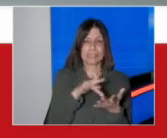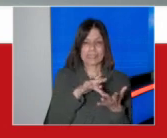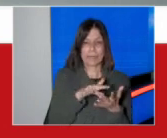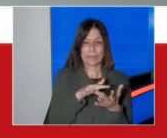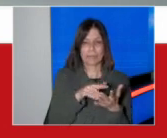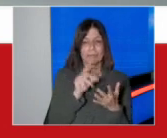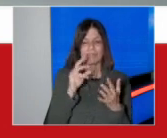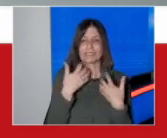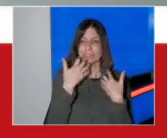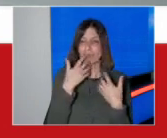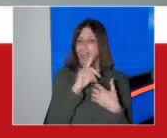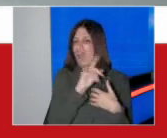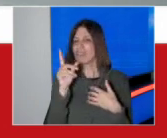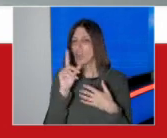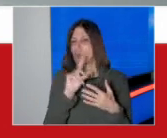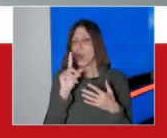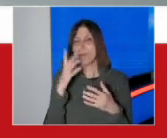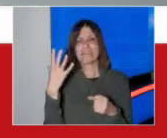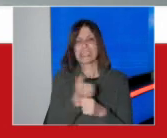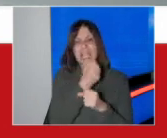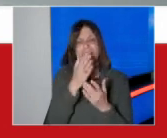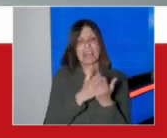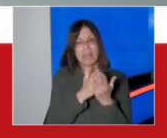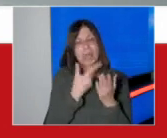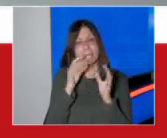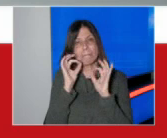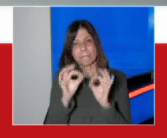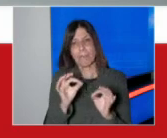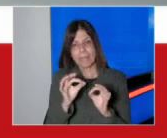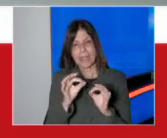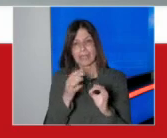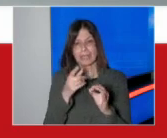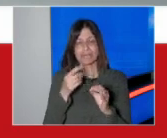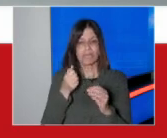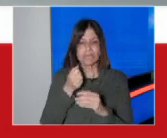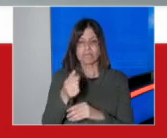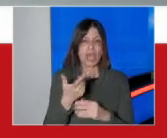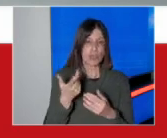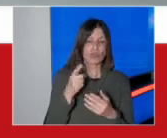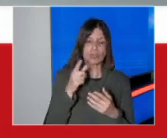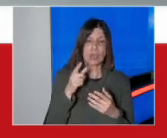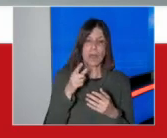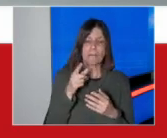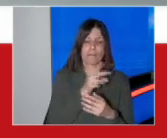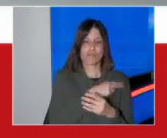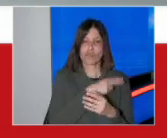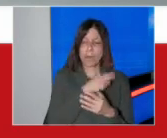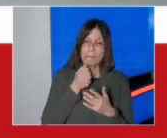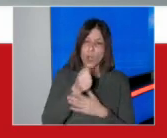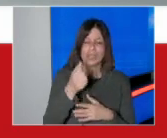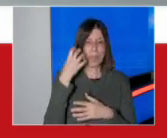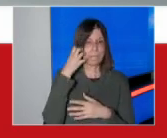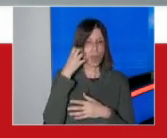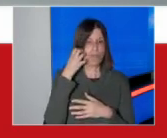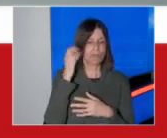איזושהי פרשה שאף אחד עדיין לא מצליח לנתח אותה, האם באמת פרצו כאן ויש פה שטאזי, והמשטרה בעצם פורצת לאזרחים תמימים לטלפונים